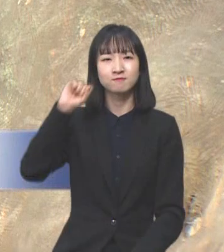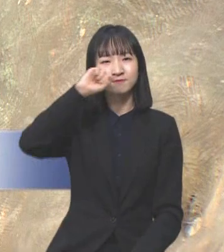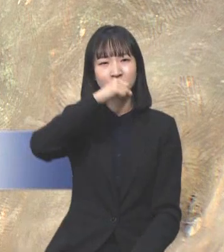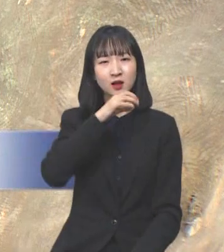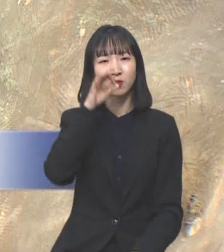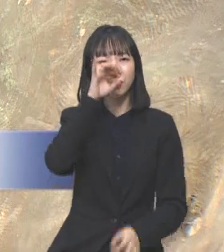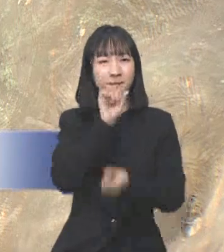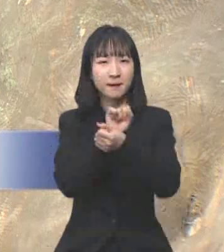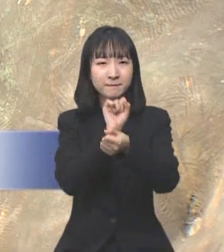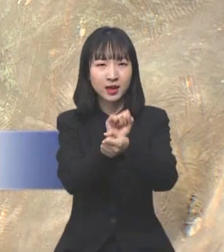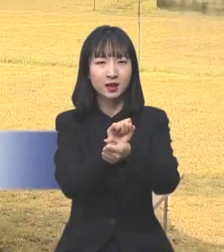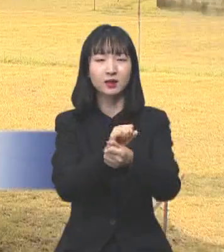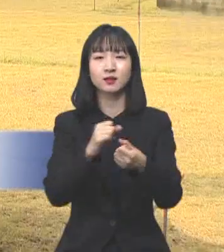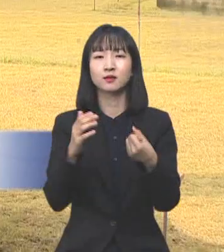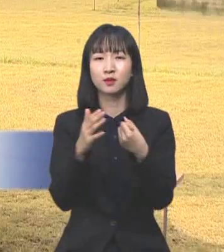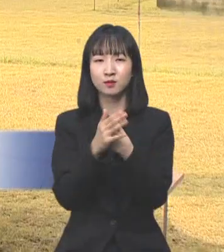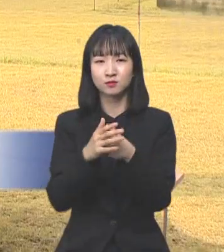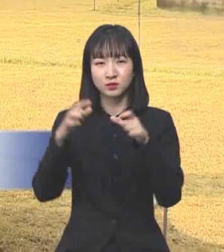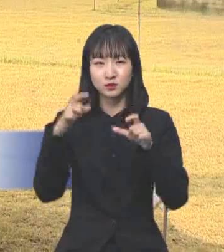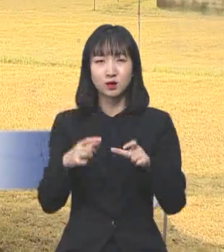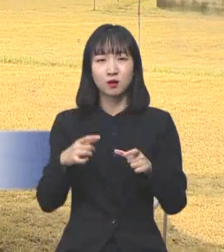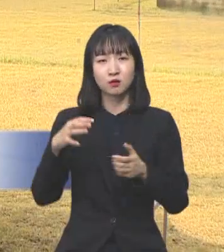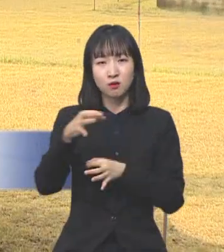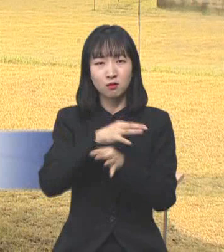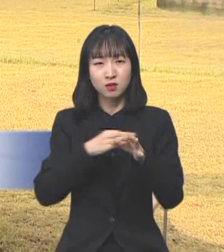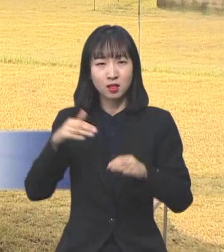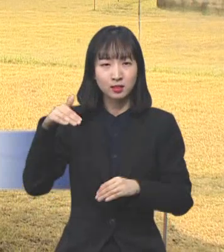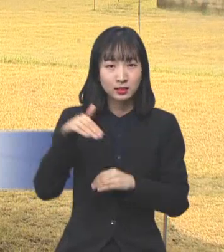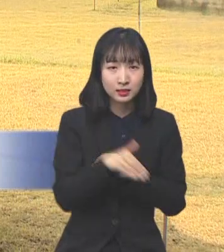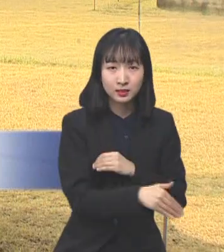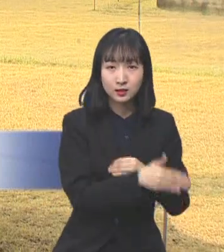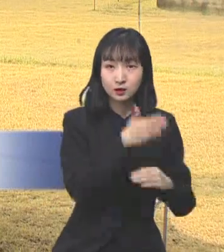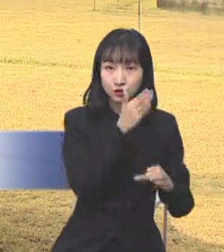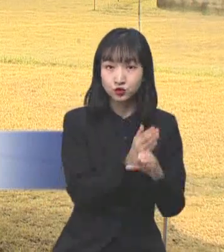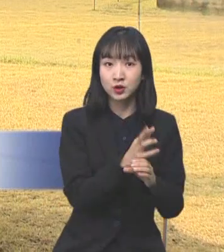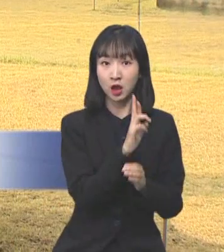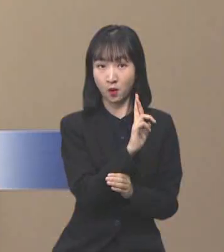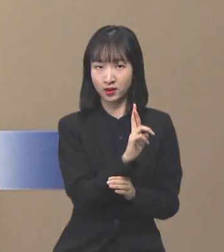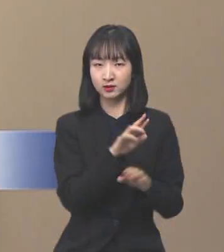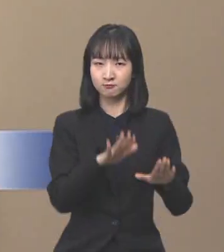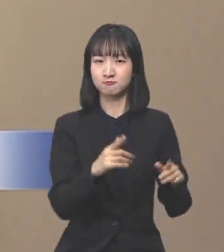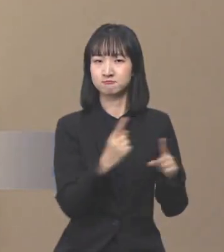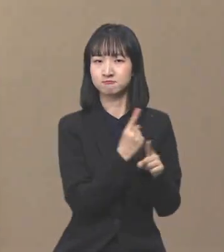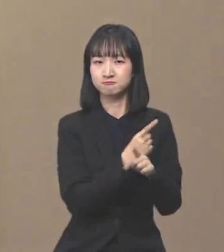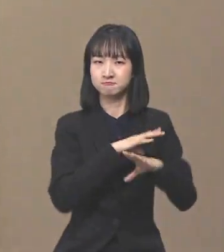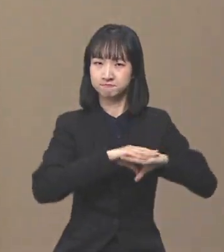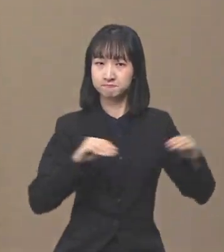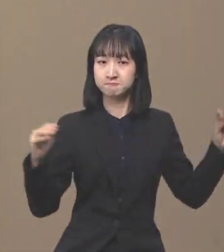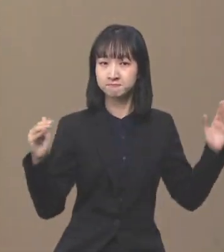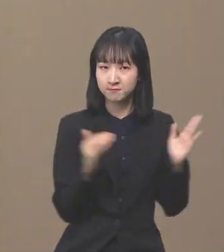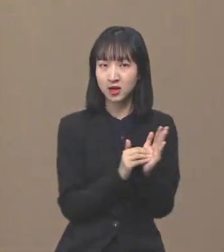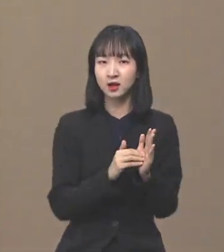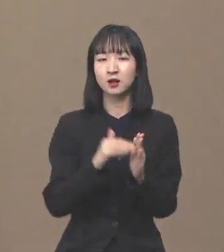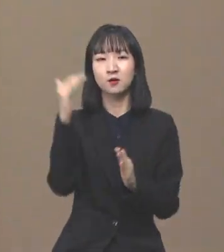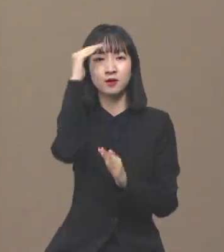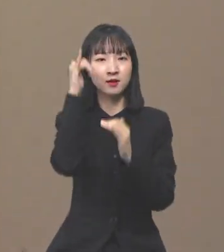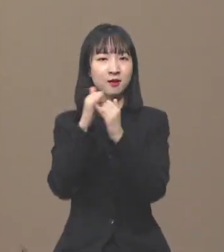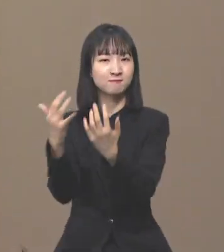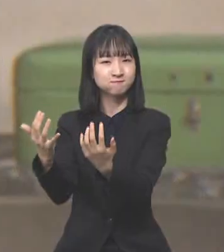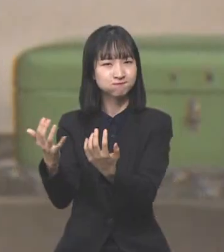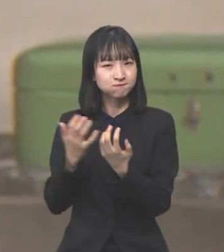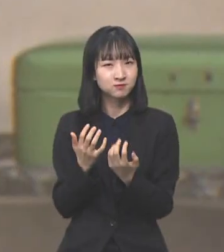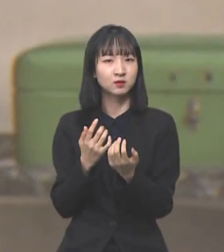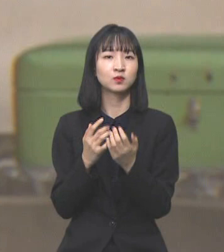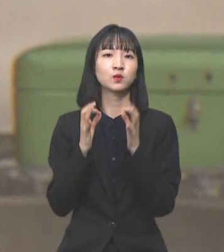큰 타격을 입은 강화군은 최근 내부 수습을 마무리하고 관과 활성화에 탈을 걷어 부쳤습니다 국민 들의